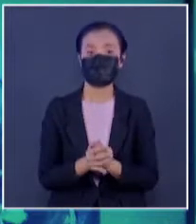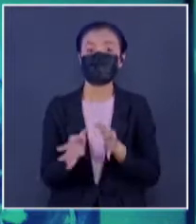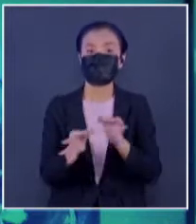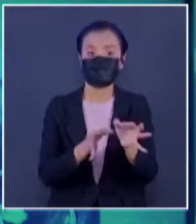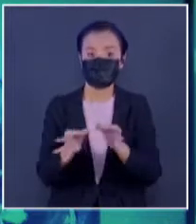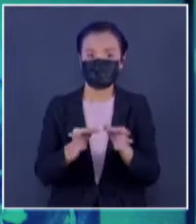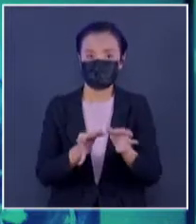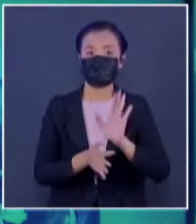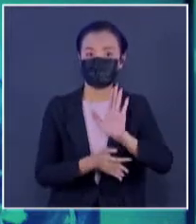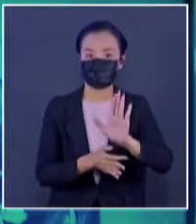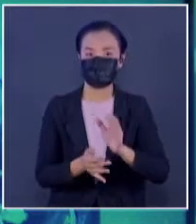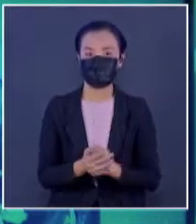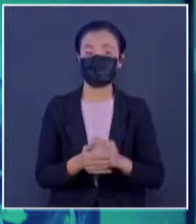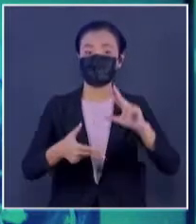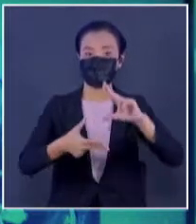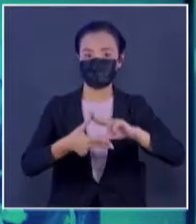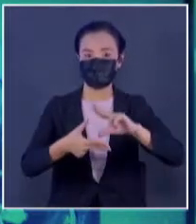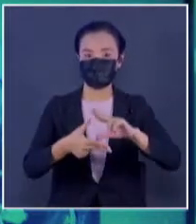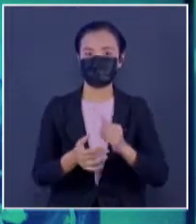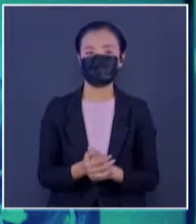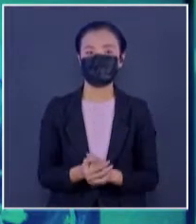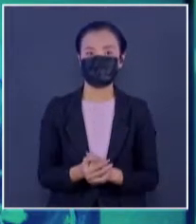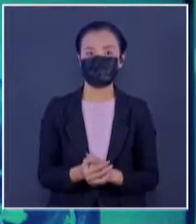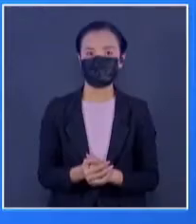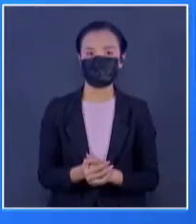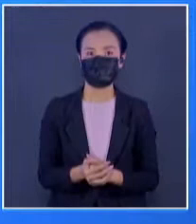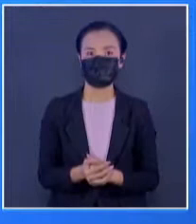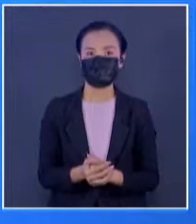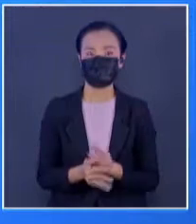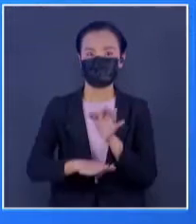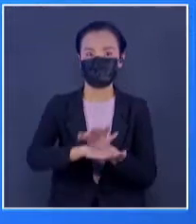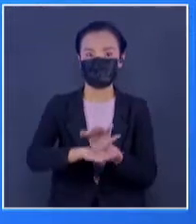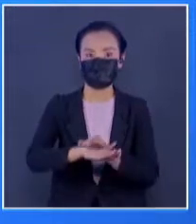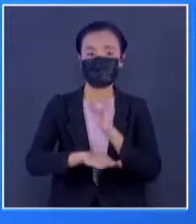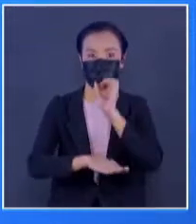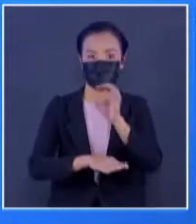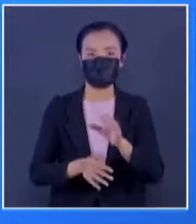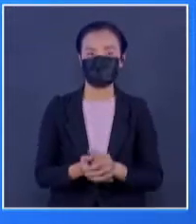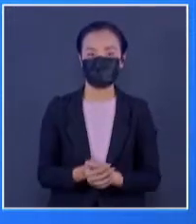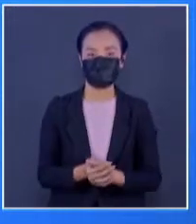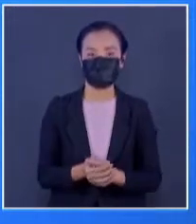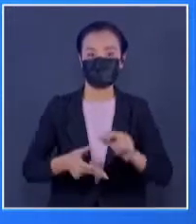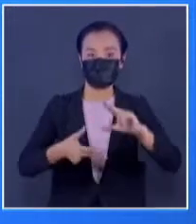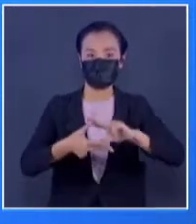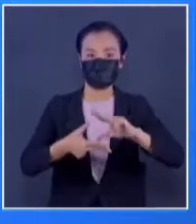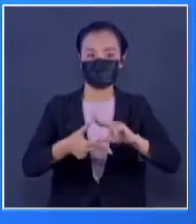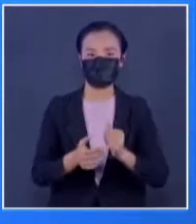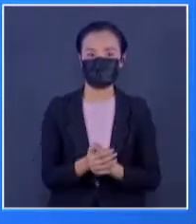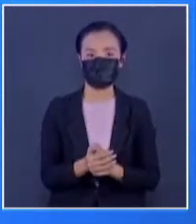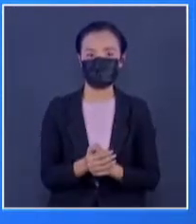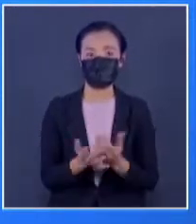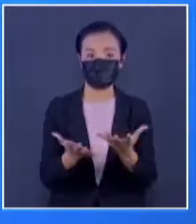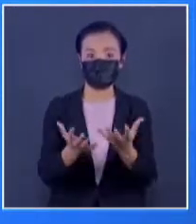ชี้แจงของทางพรรคเหมือนกันนะครับส่วนพลังประชารัฐปรากฏว่าพลเอกประวิตรออกมาเปิดเผยครับว่าพลังประชารัฐเปิด